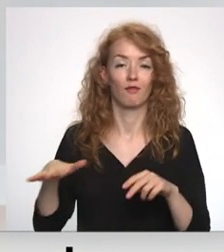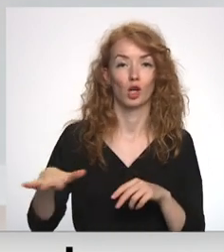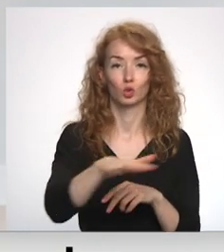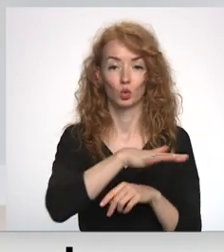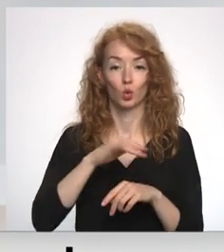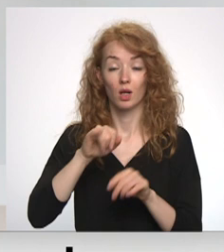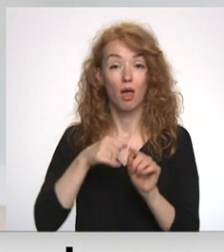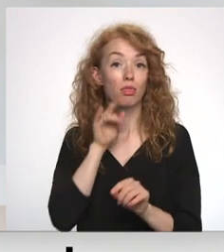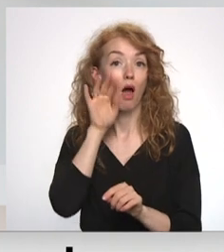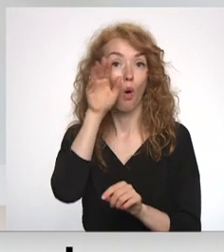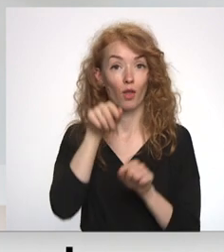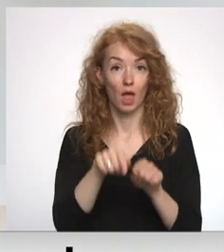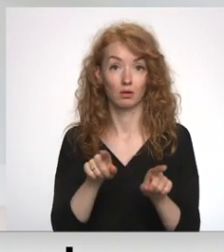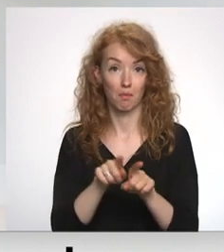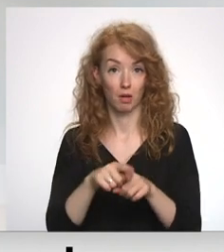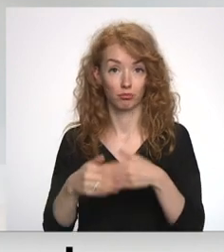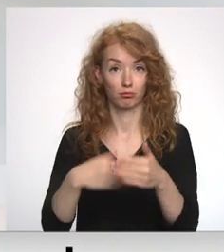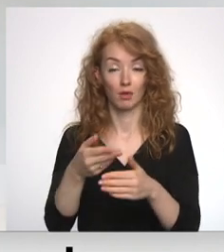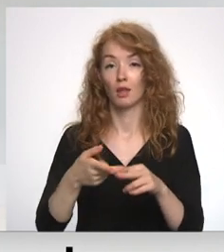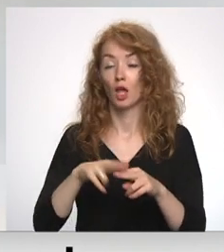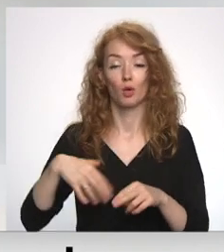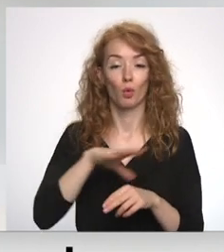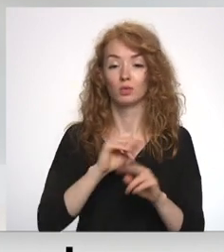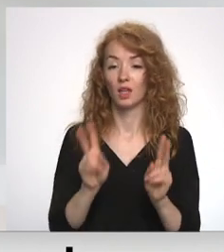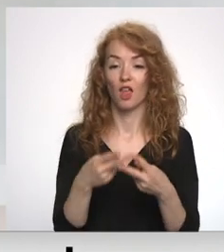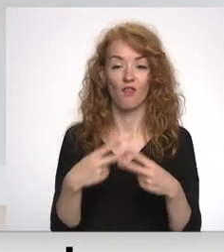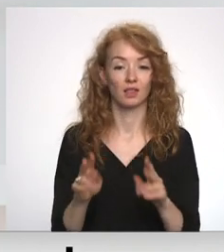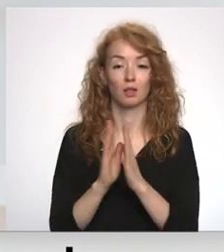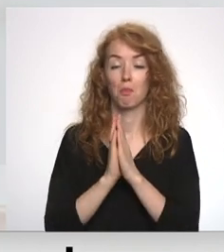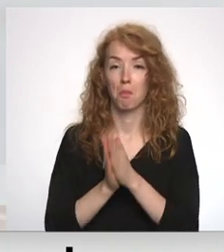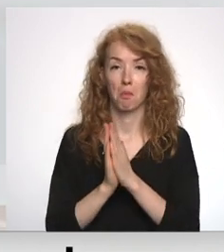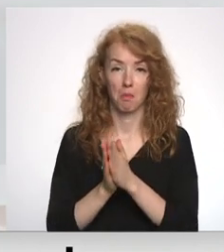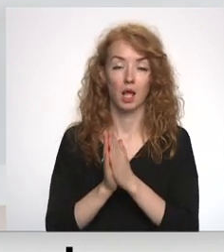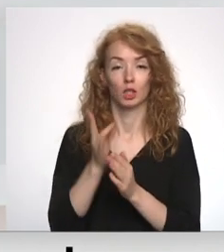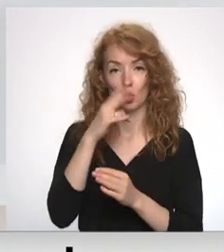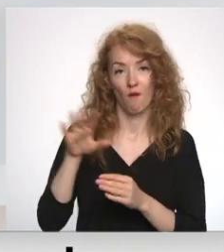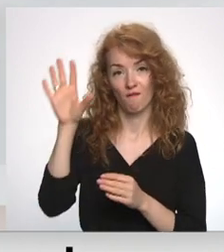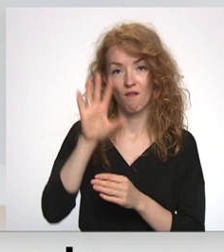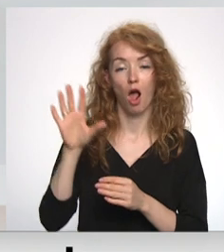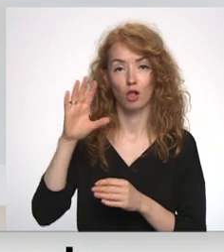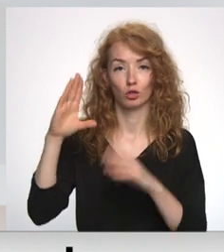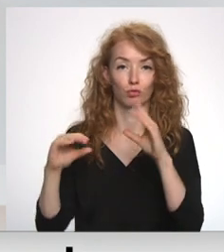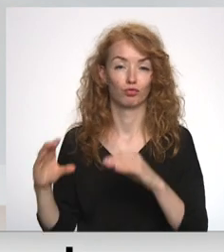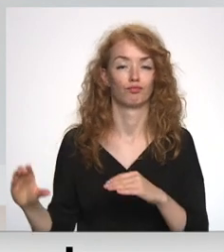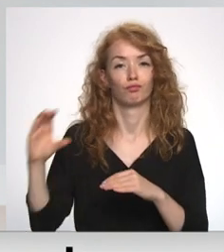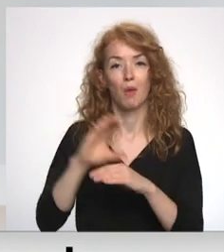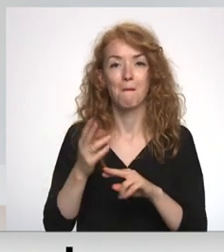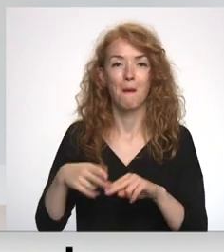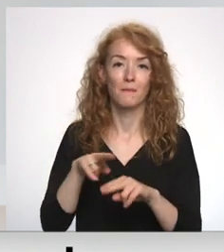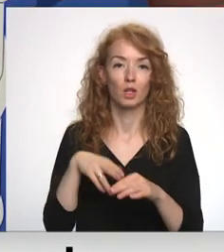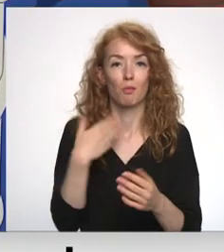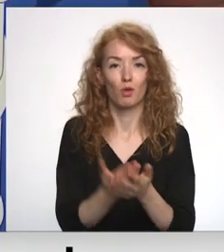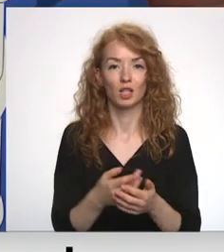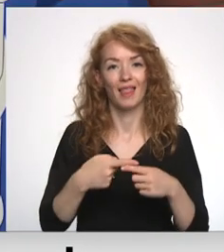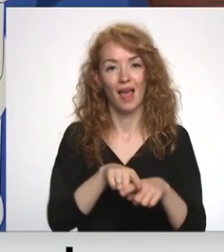šī tendence saglabājas, tad mums nevajadzēs vairs prasīt no valsts budžeta papildus finansējumu kaut kādu iekārtu